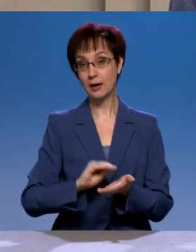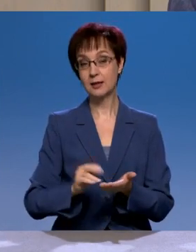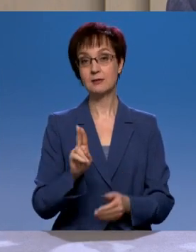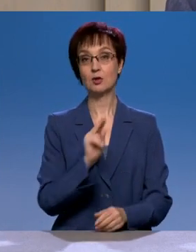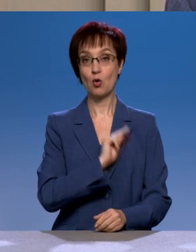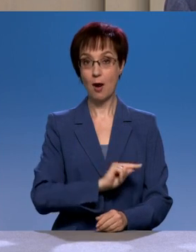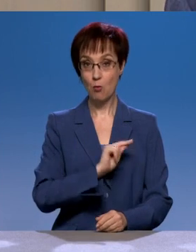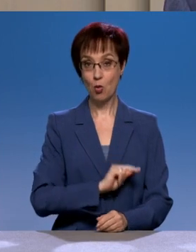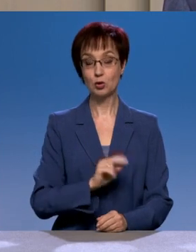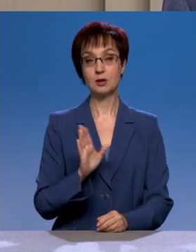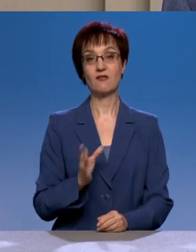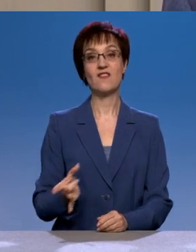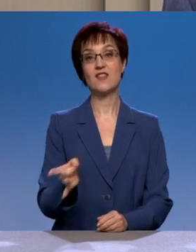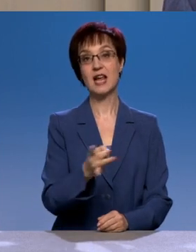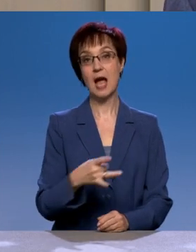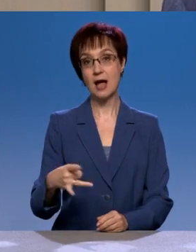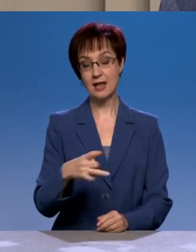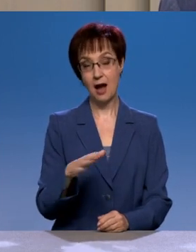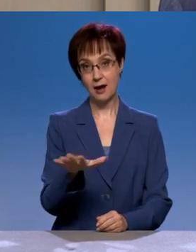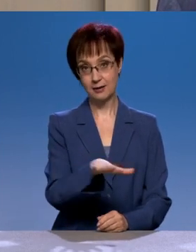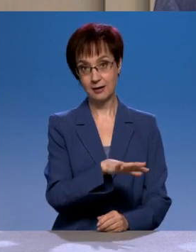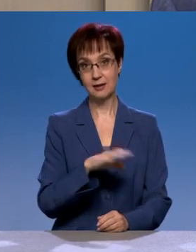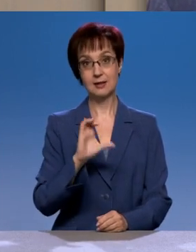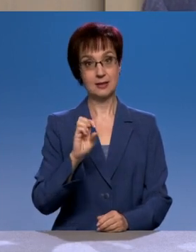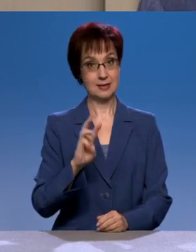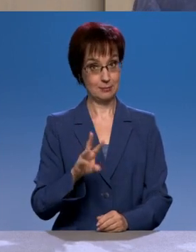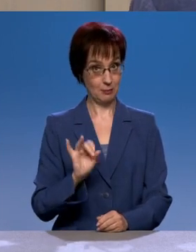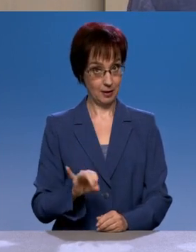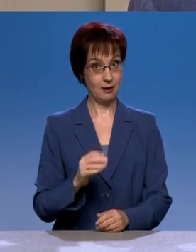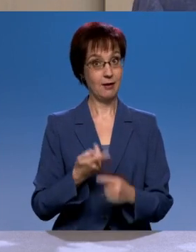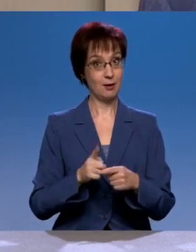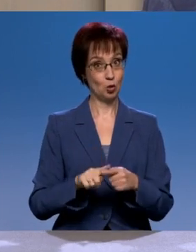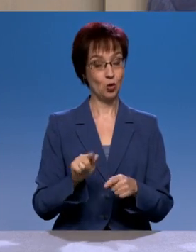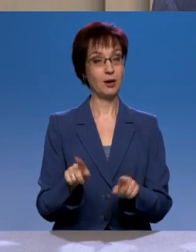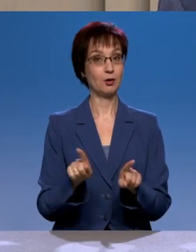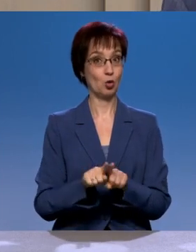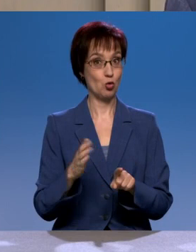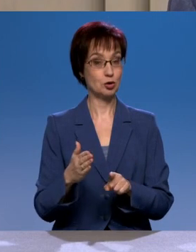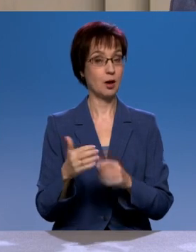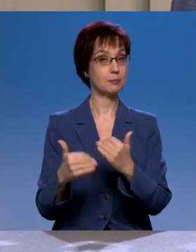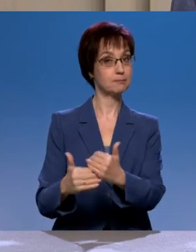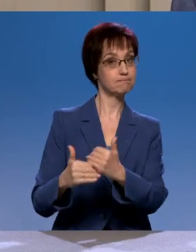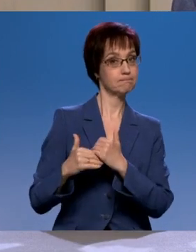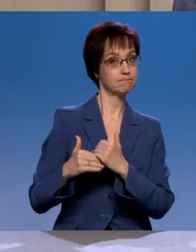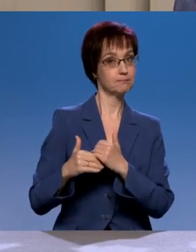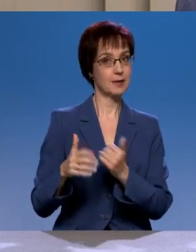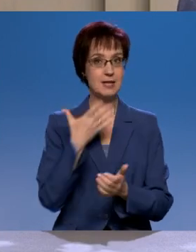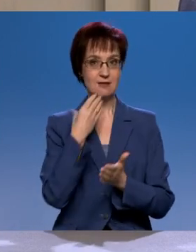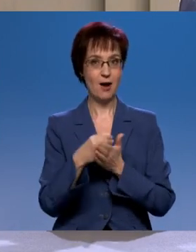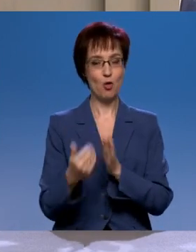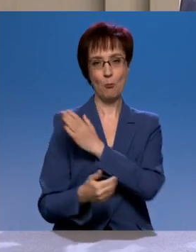региональных средствах массовой информации, которые тоже подставили свое плечо для того, чтобы мы